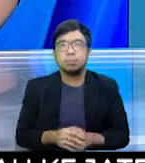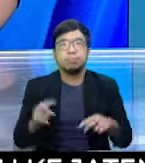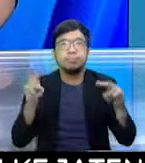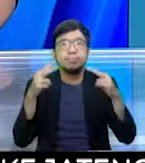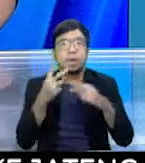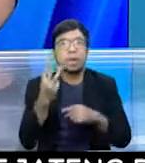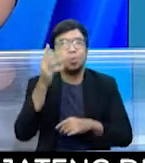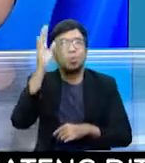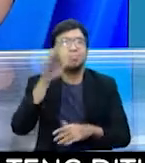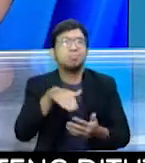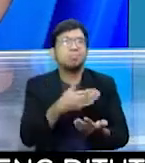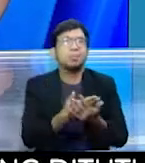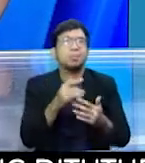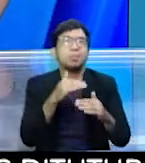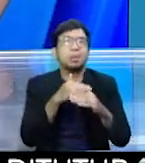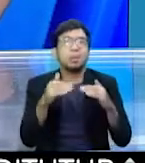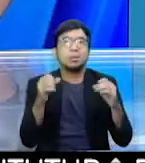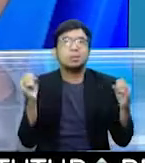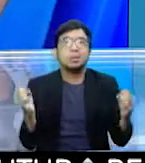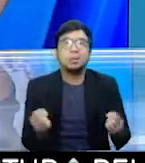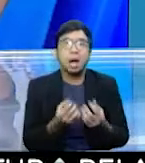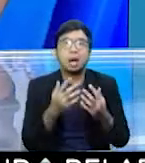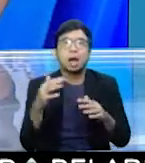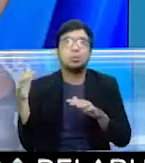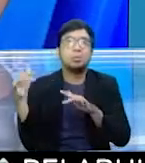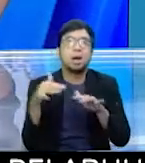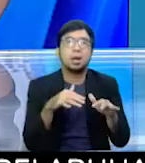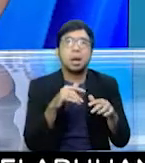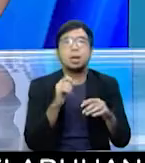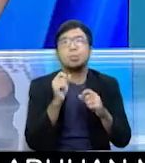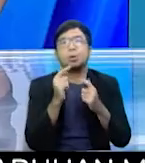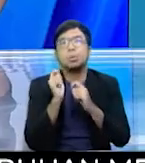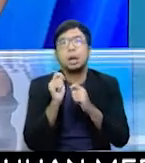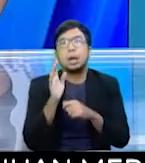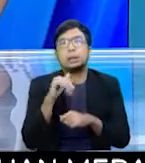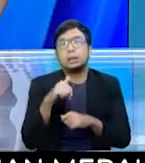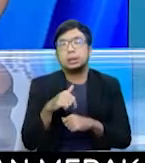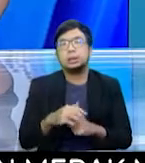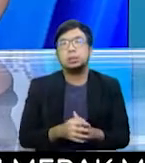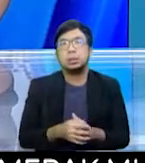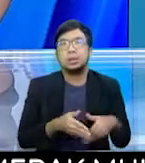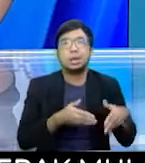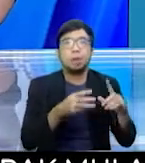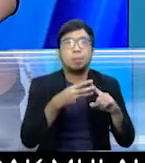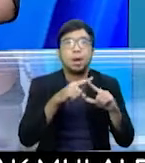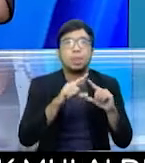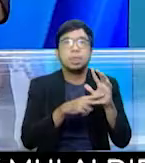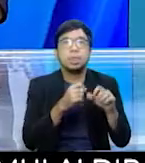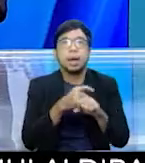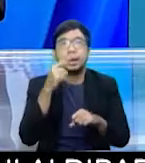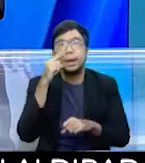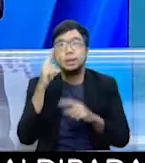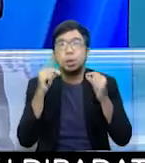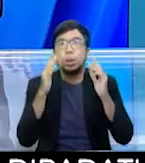Pemirsa, sedikitnya 3 orang tewas dalam kecelakaan lalu lintas arus balik maupun libur lebaran hari ini. Di jalur Batang Dieng, Jawa Tengah, sebuah